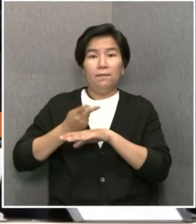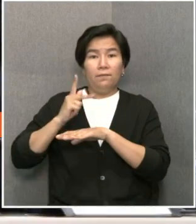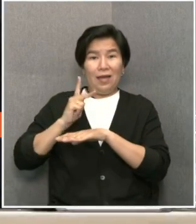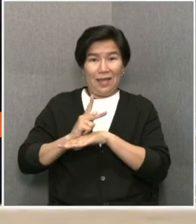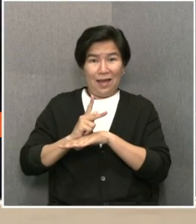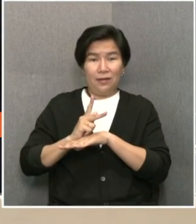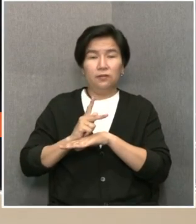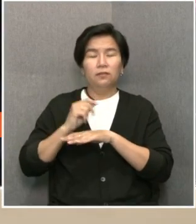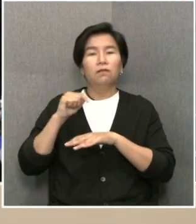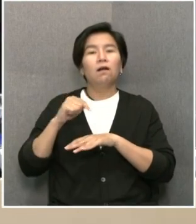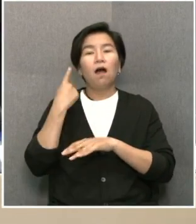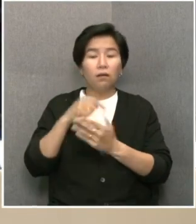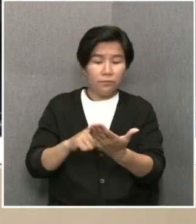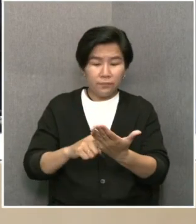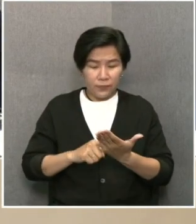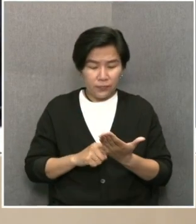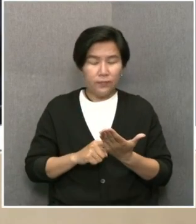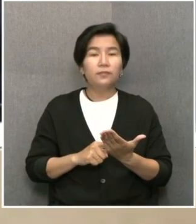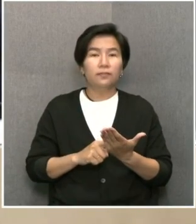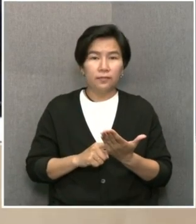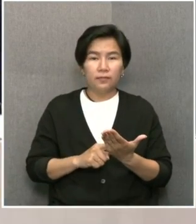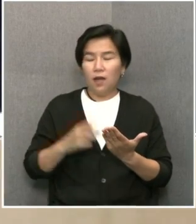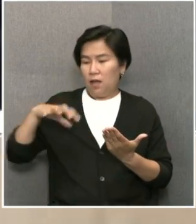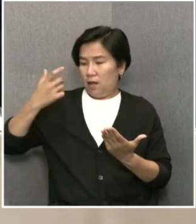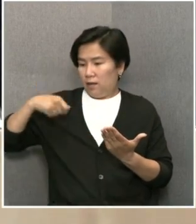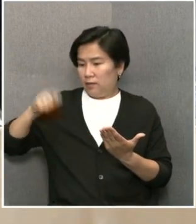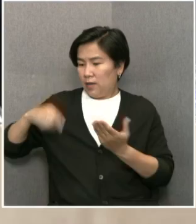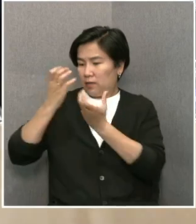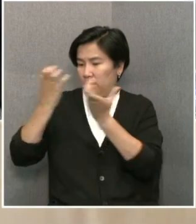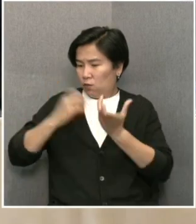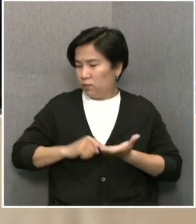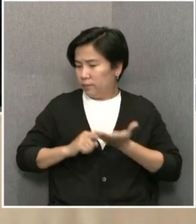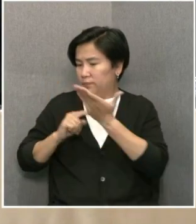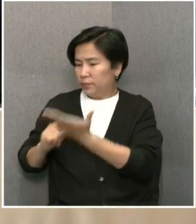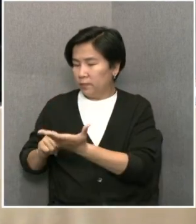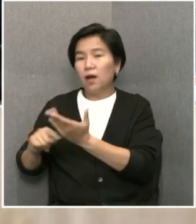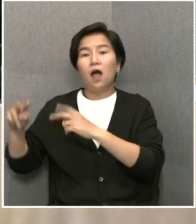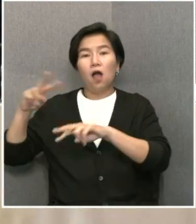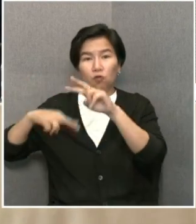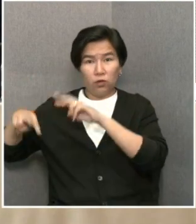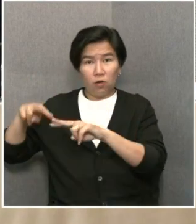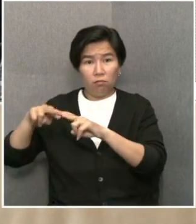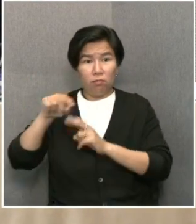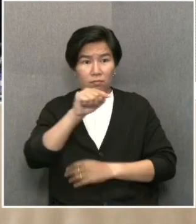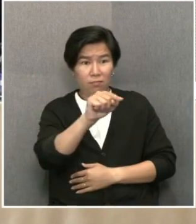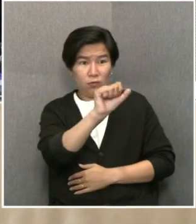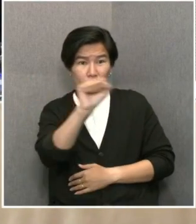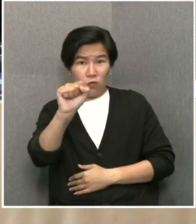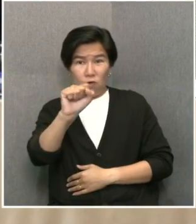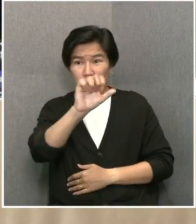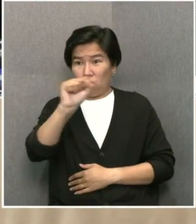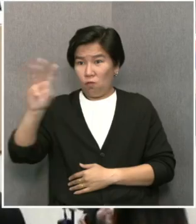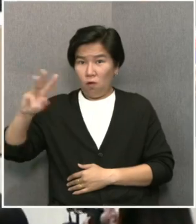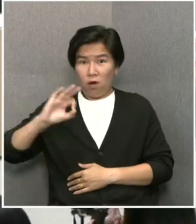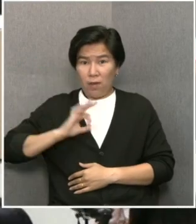ที่ได้รับคำร้องส่งคำร้องนั้นไปยังศาลรัฐธรรมนูญเพื่อวินิจฉัยว่าสมาชิกภาพของสมาชิกผู้